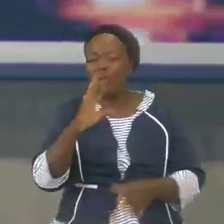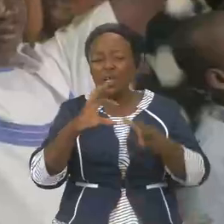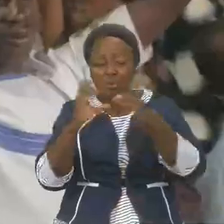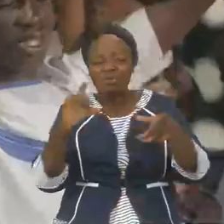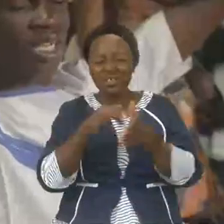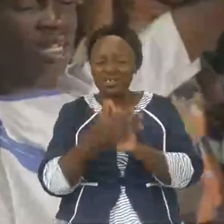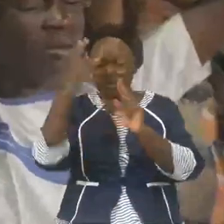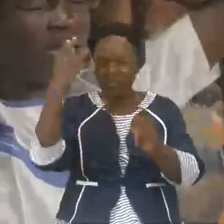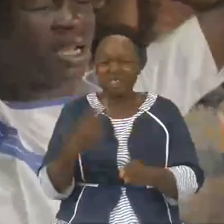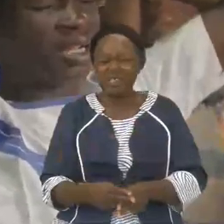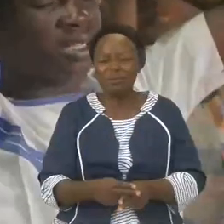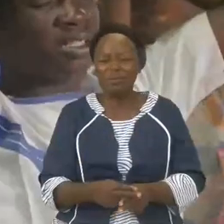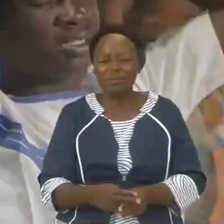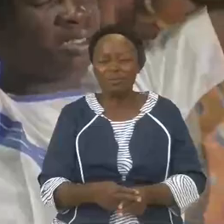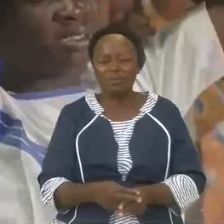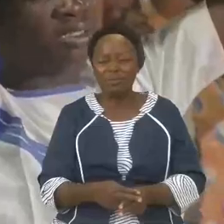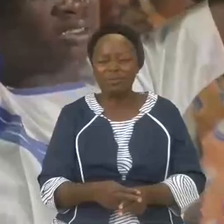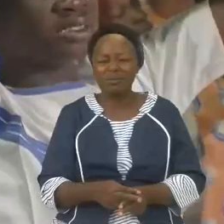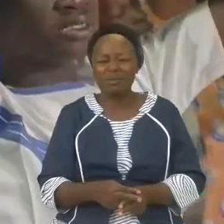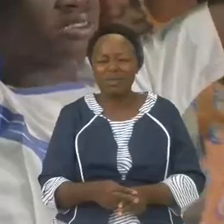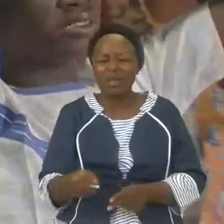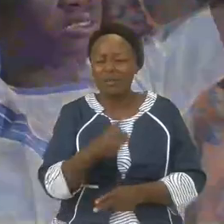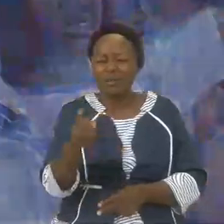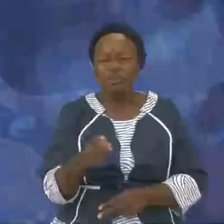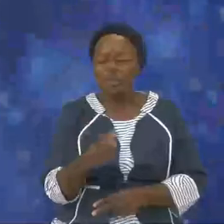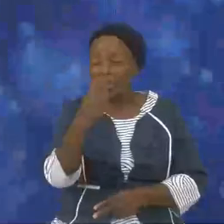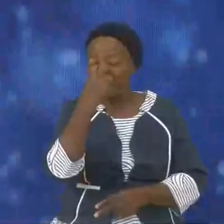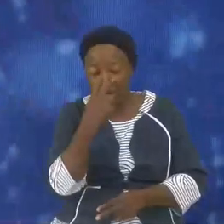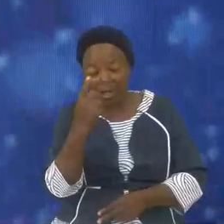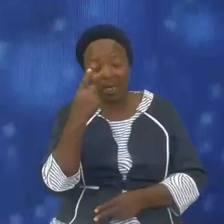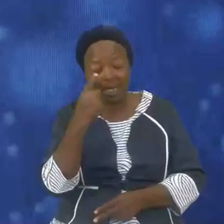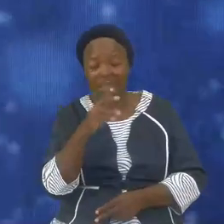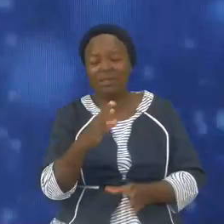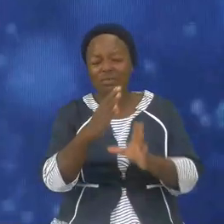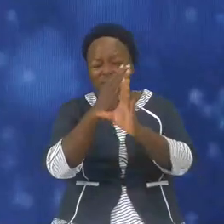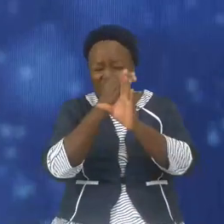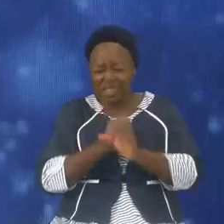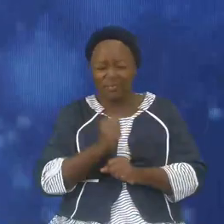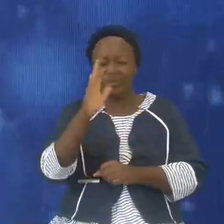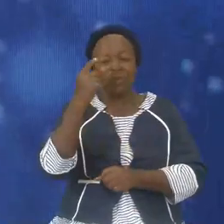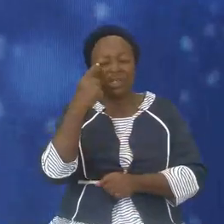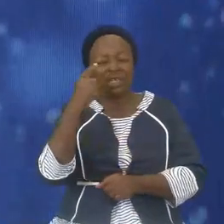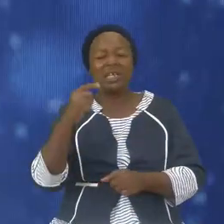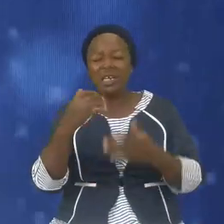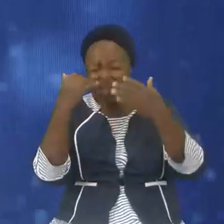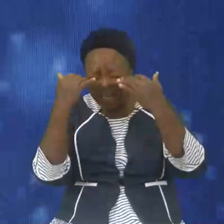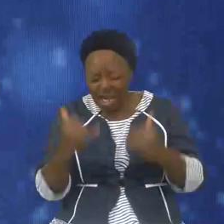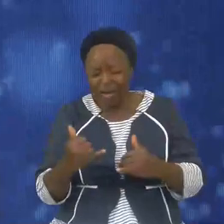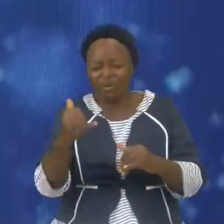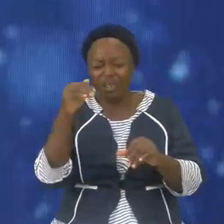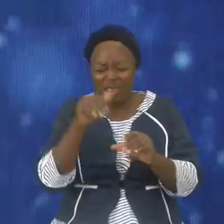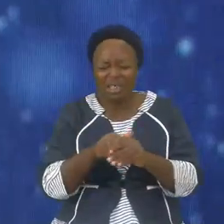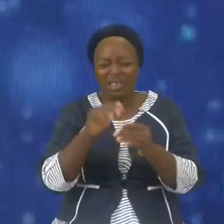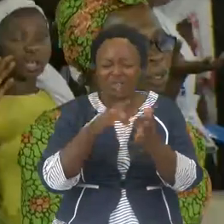Ces langues muettes, déliez-vous au nom de Jésus-Christ. Ces yeux aveugles, recouvrez la